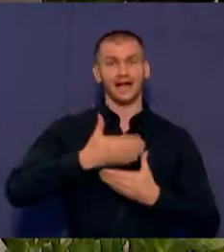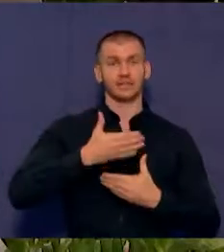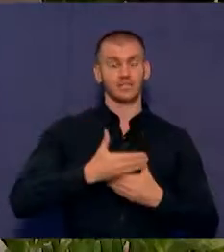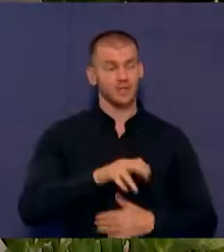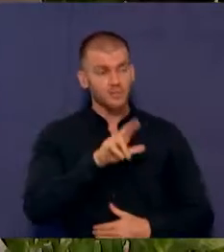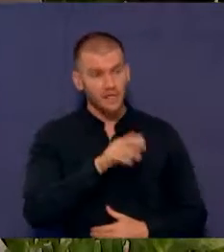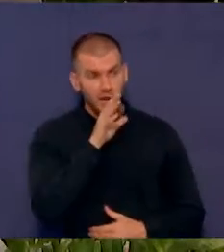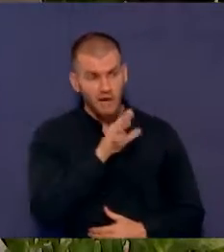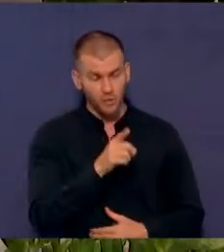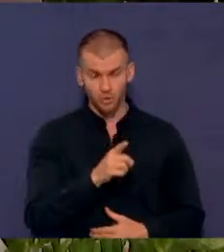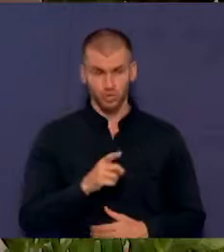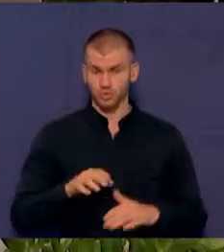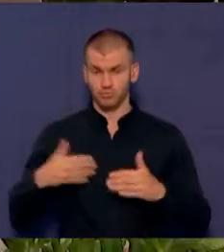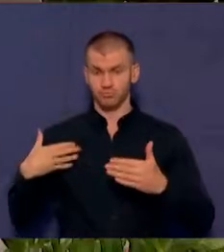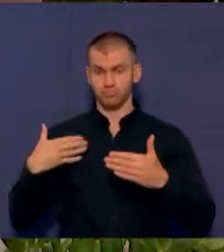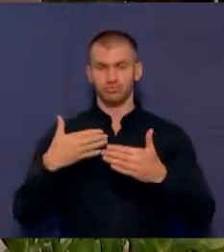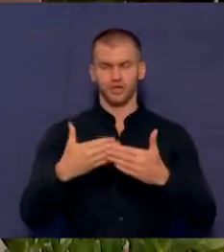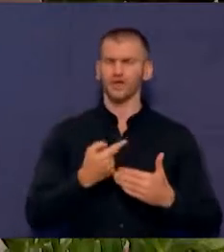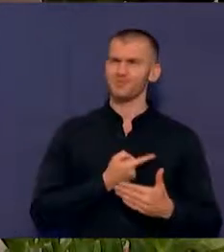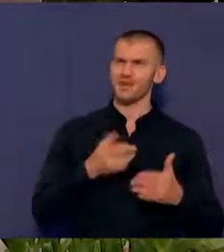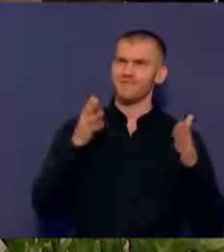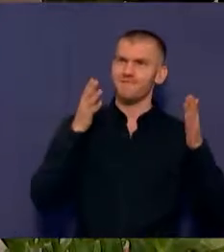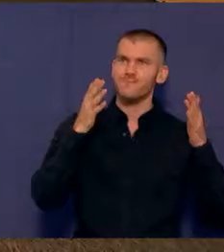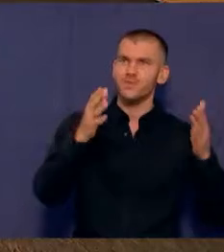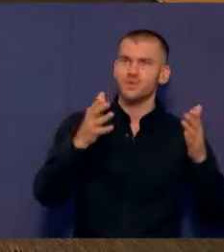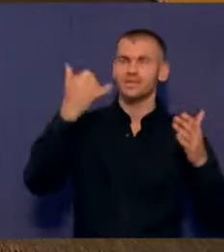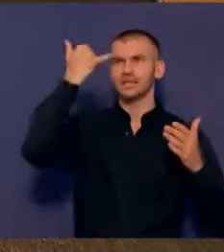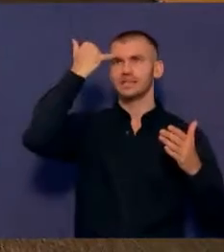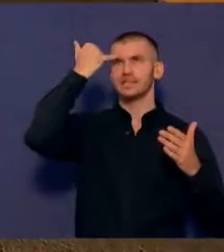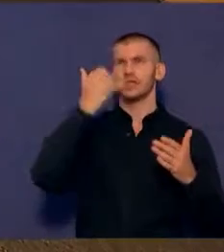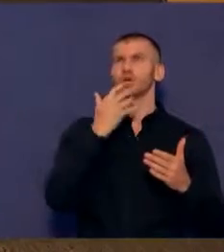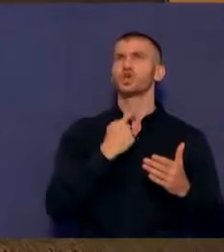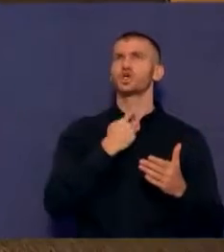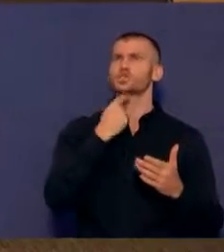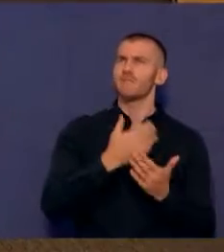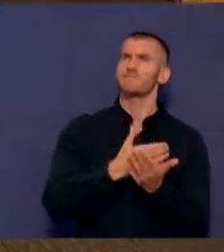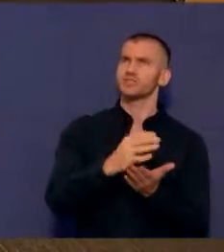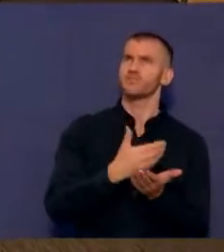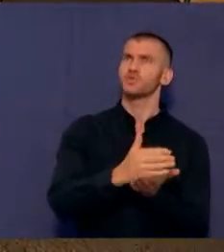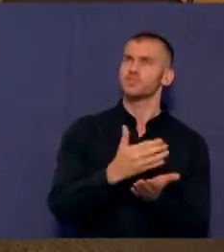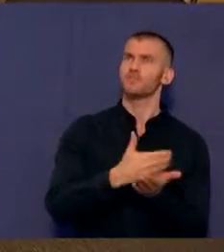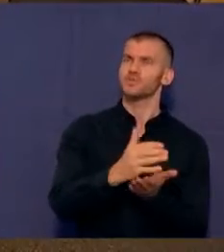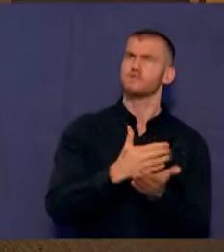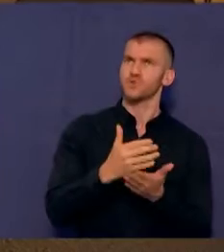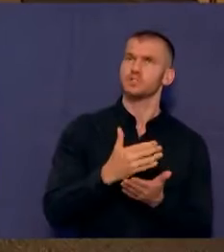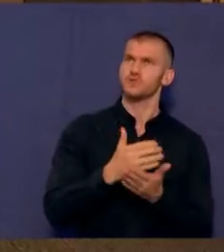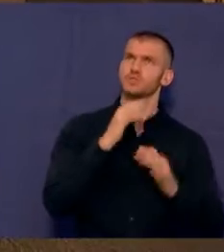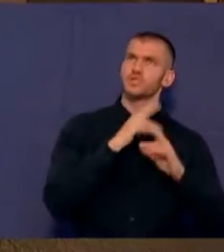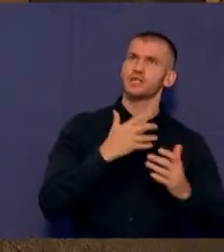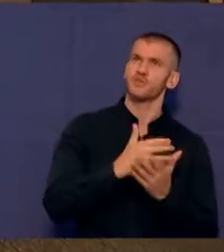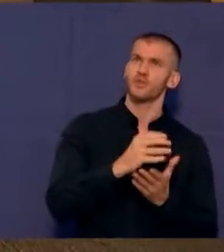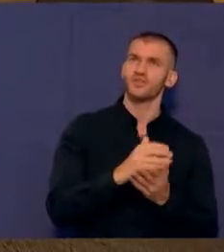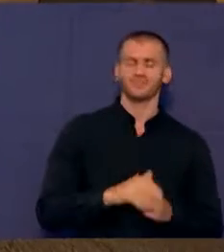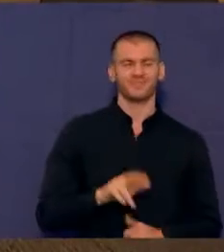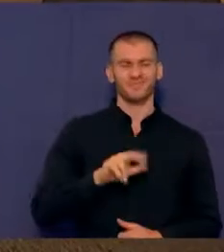liksom raka linjen hela vägen? Väldigt fokuserat. Det har alltid varit som en röst inom mig som bara, Johanna, fortsätt, fortsätt, fortsätt. Så ja, det